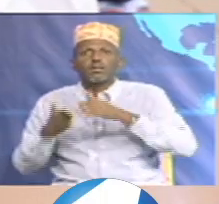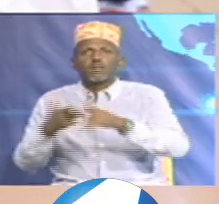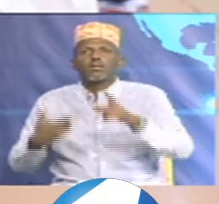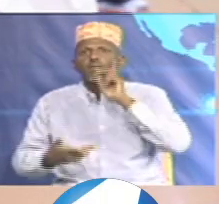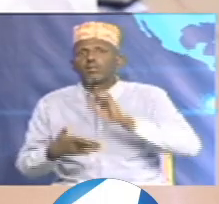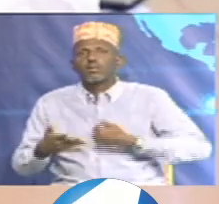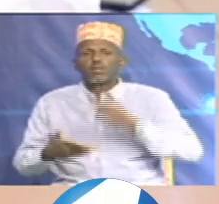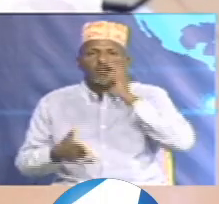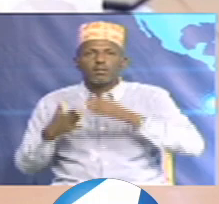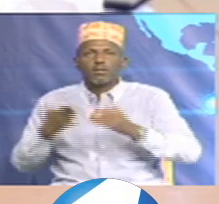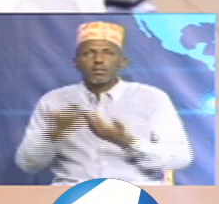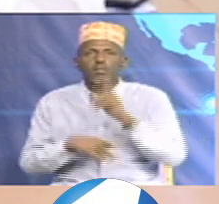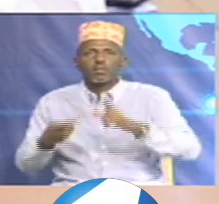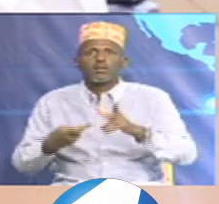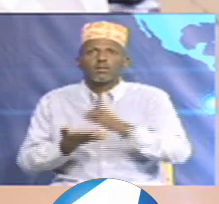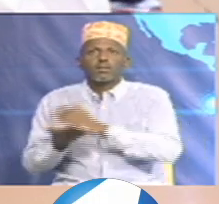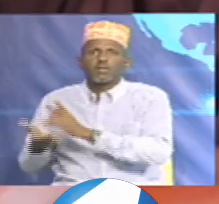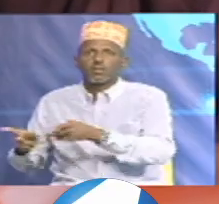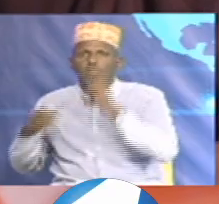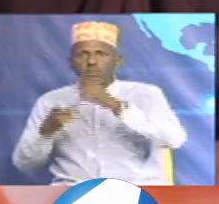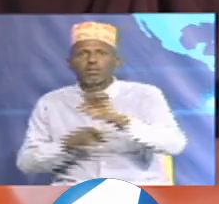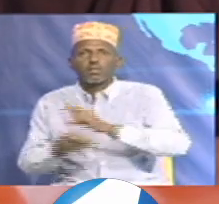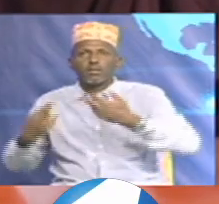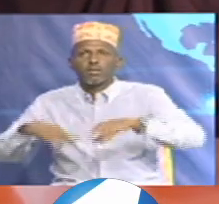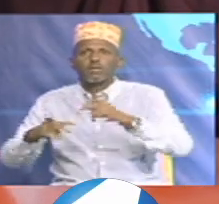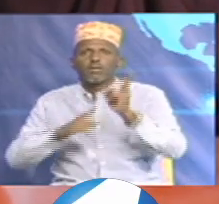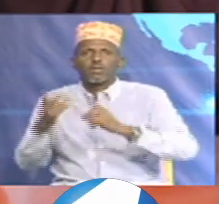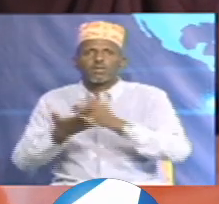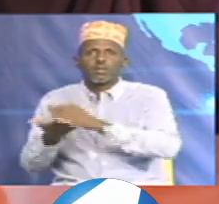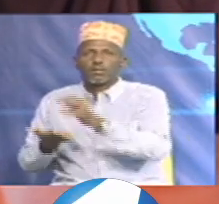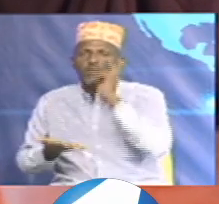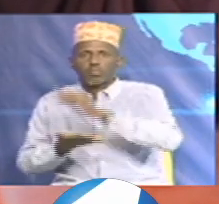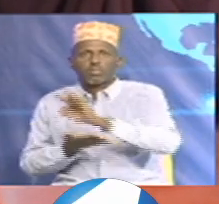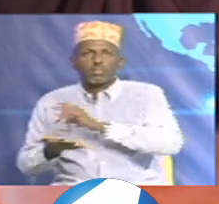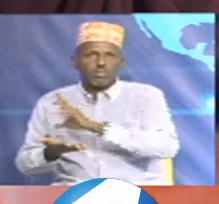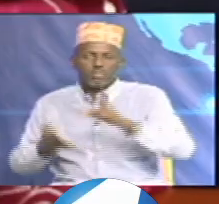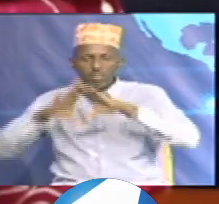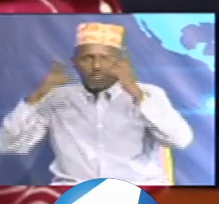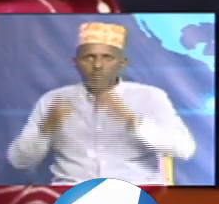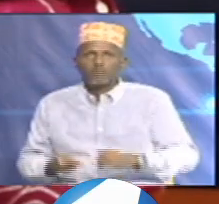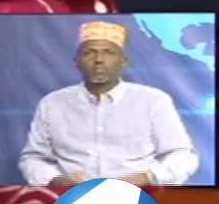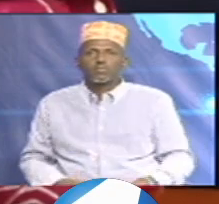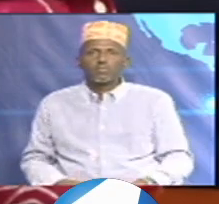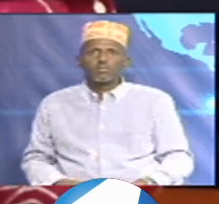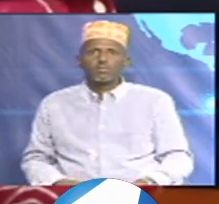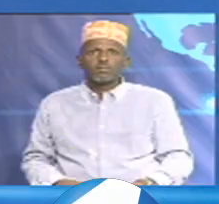femmes djiboutiennes ont gagné le pari en devenant l'une des forces vives du pays.